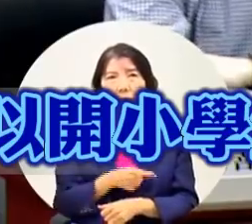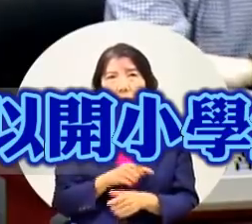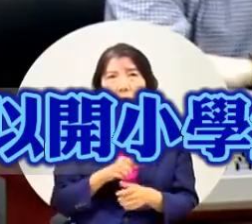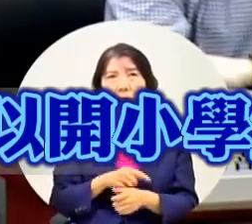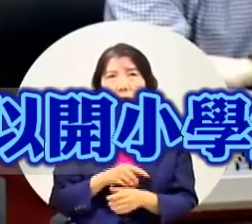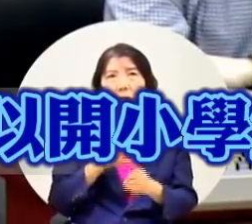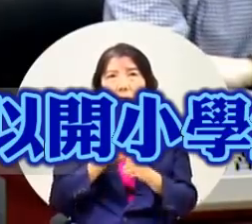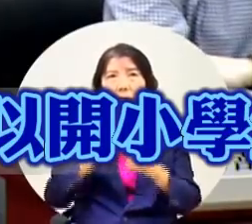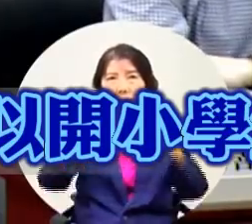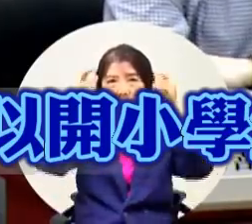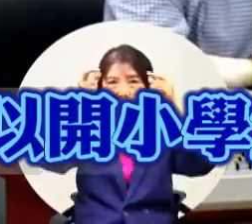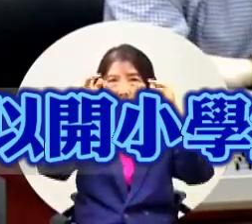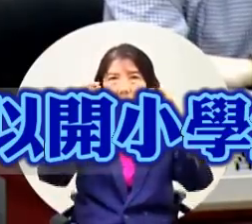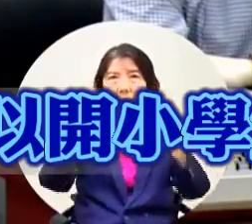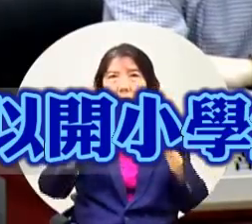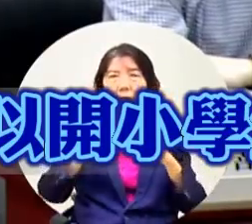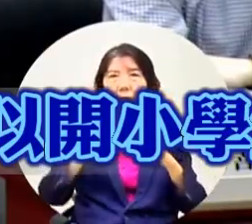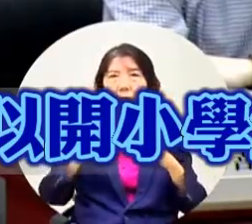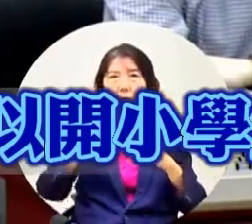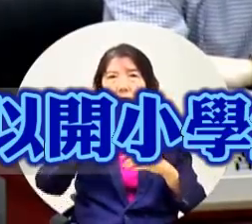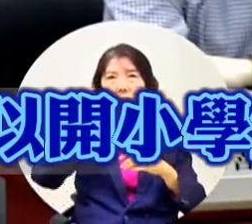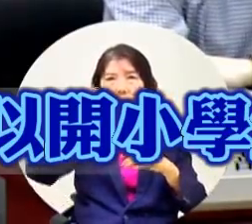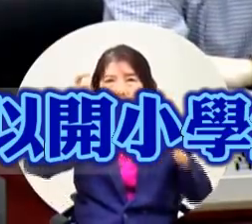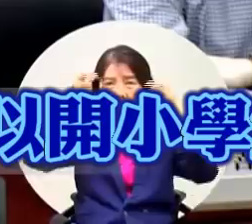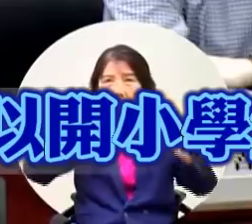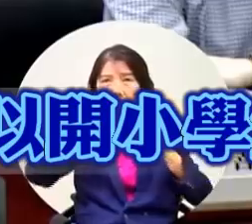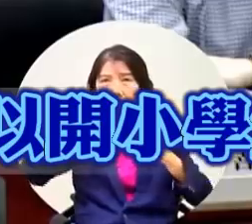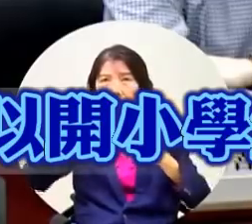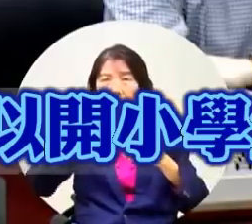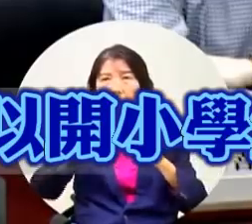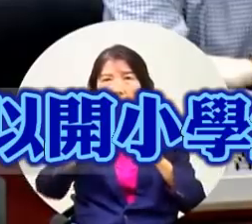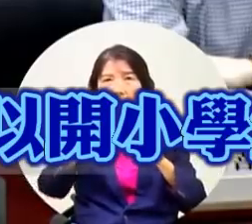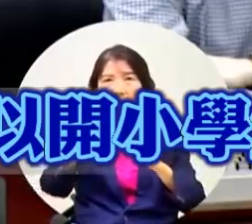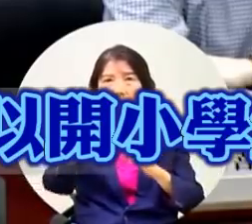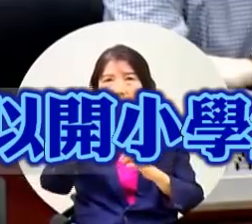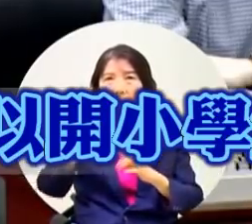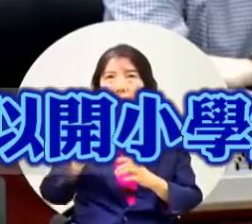教一下高雄在地音乐盛典是哪一个？请市长回答。